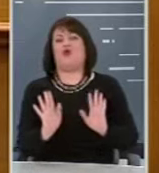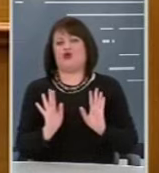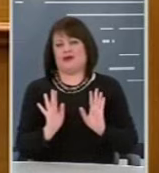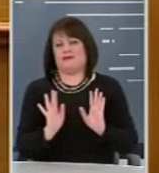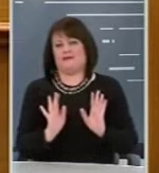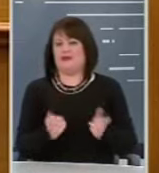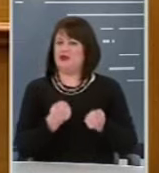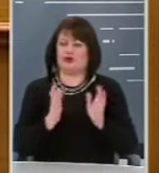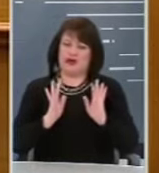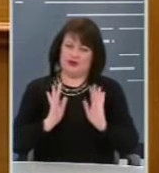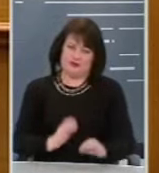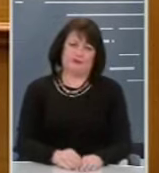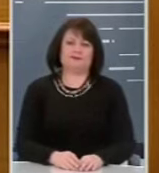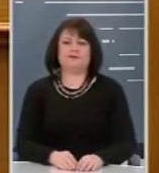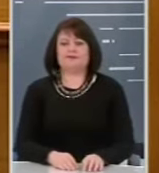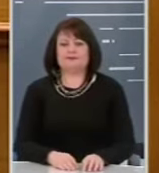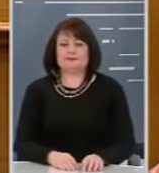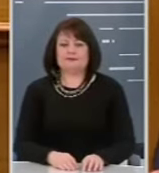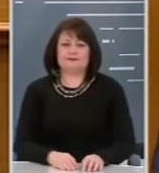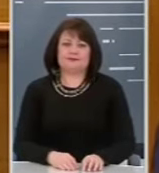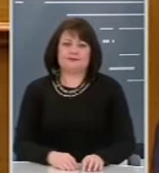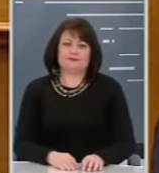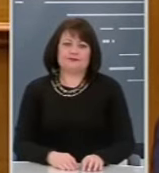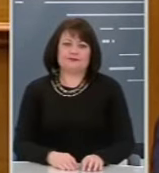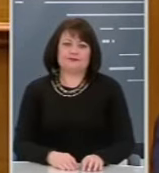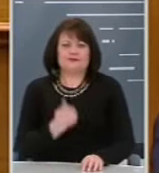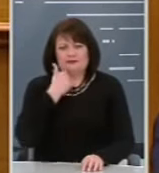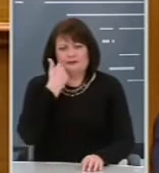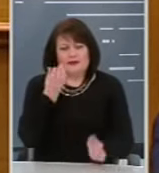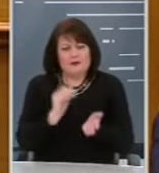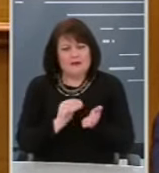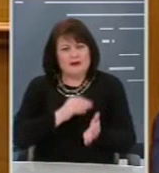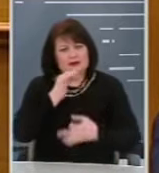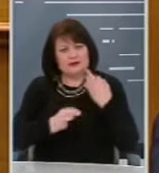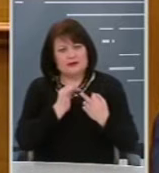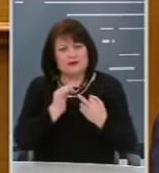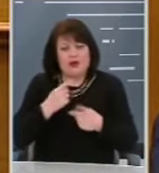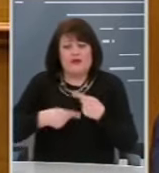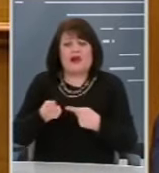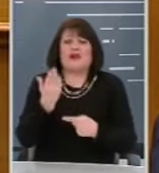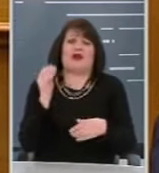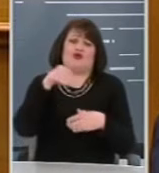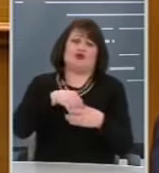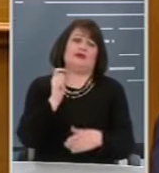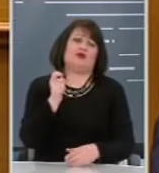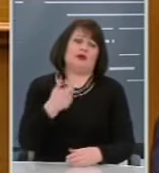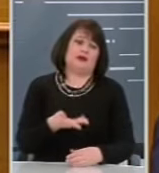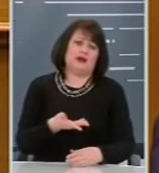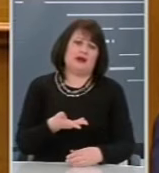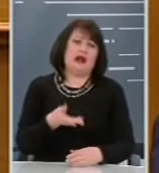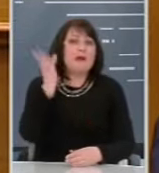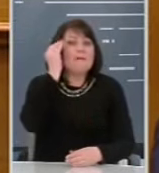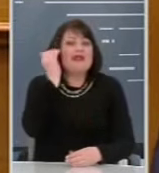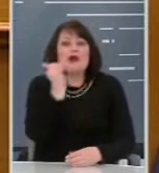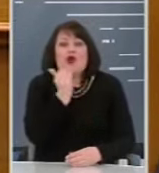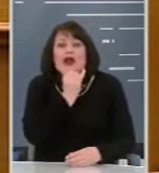να σηκωθούν κυρίες και κύριοι δεν τρέπομαι να επαναλάβω ότι είμαι άπειρος στην πολιτική όμως όπως φαίνεται μαθαίνω